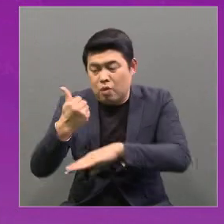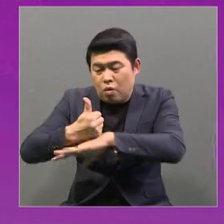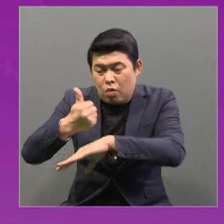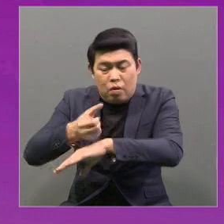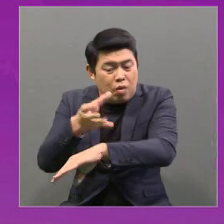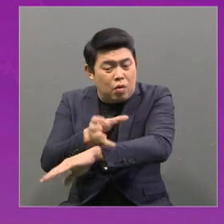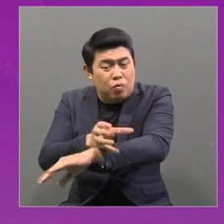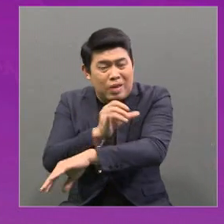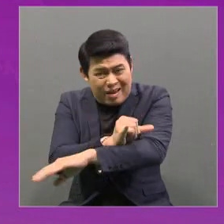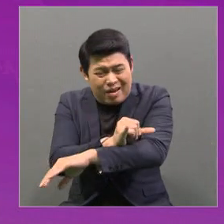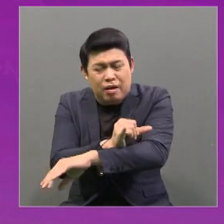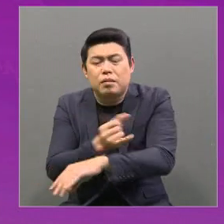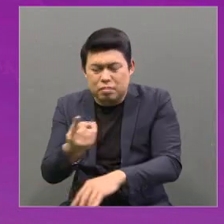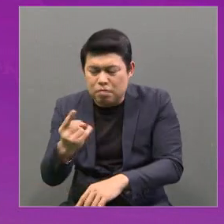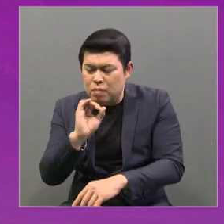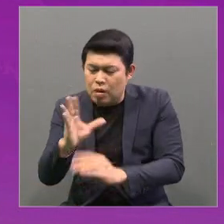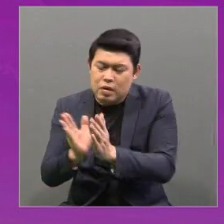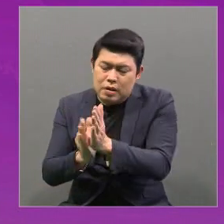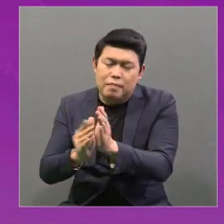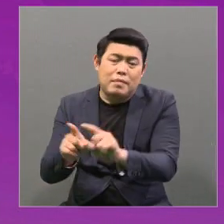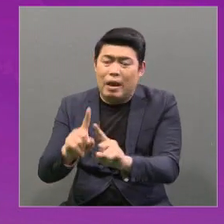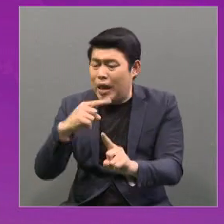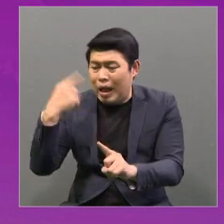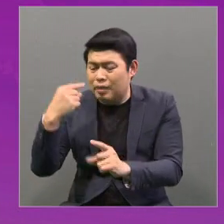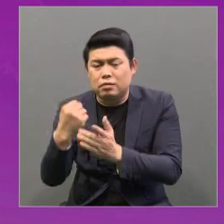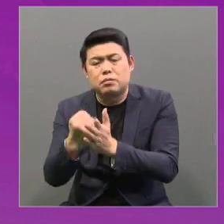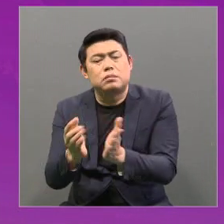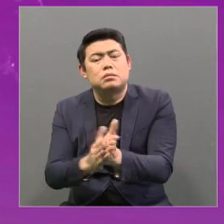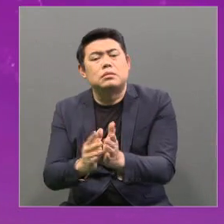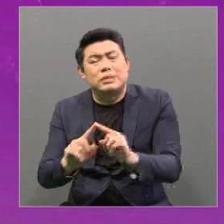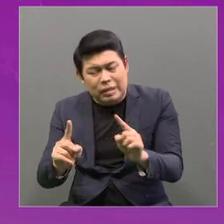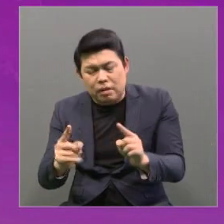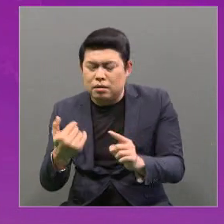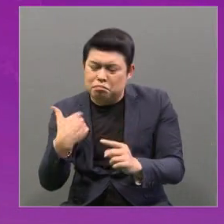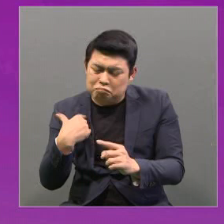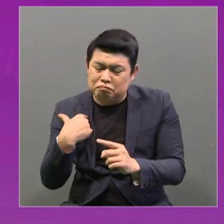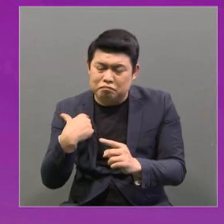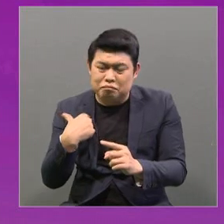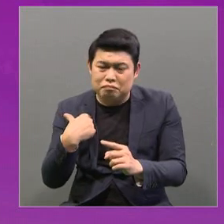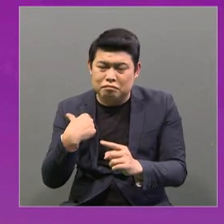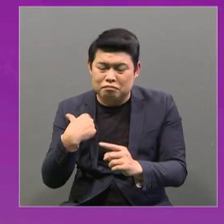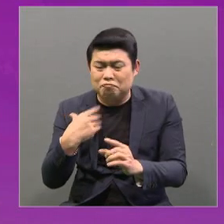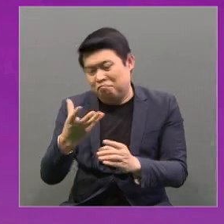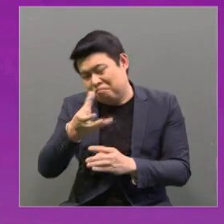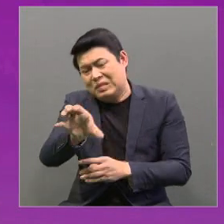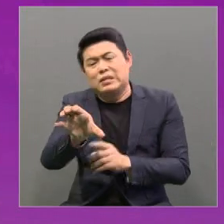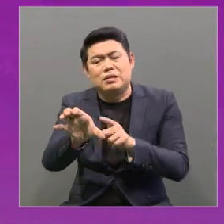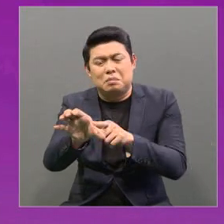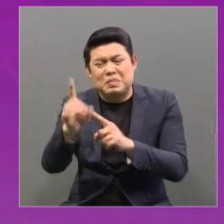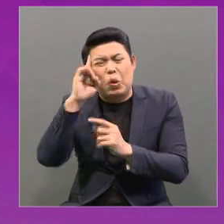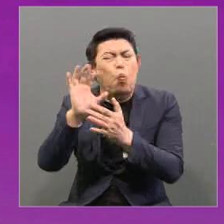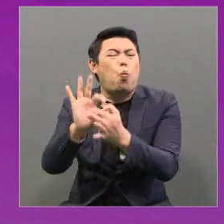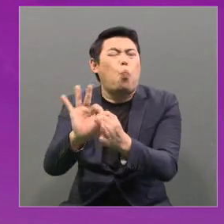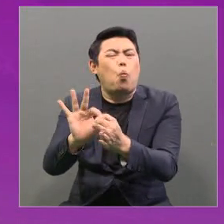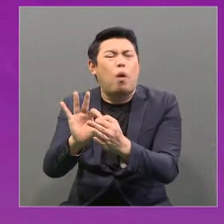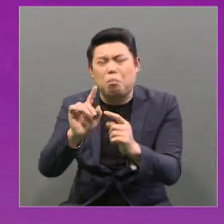าราชการจังหวัดพระนครศรีอยุธยาก็ชื่นชมเช่นเดียวกันไม่ว่าใครก็ชื่นชมแต่ในอีกแง่หนึ่งคลิปนี้ก็แฝงไว้ด้วยความน่าเป็น